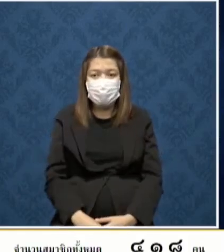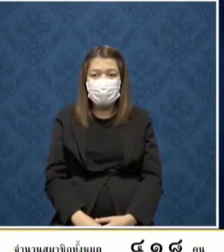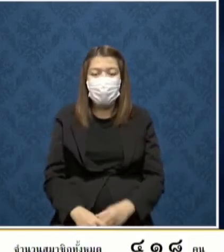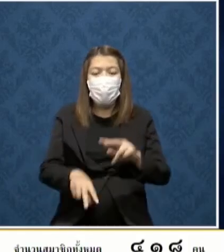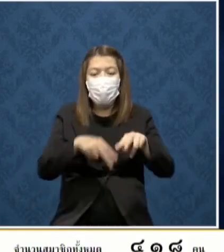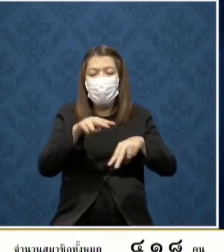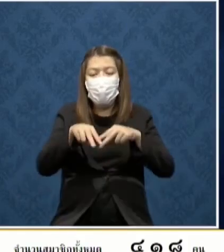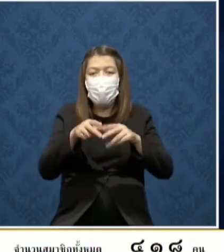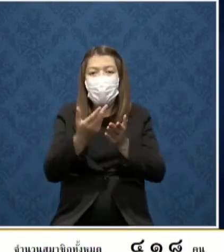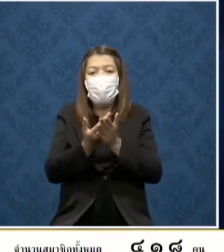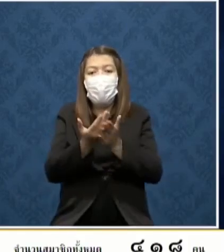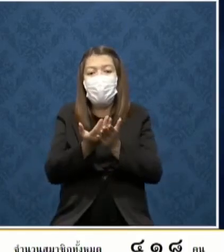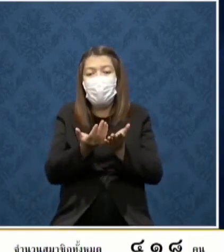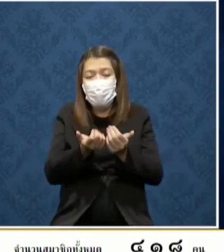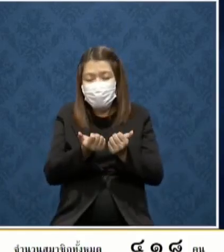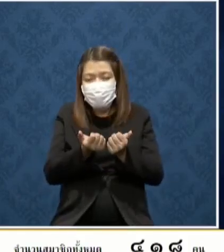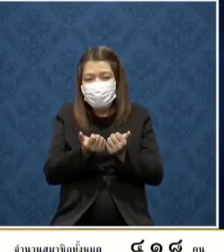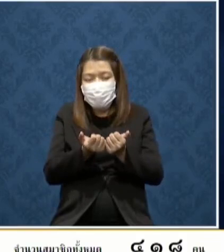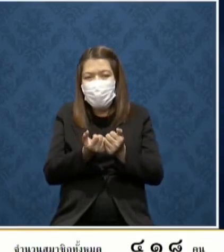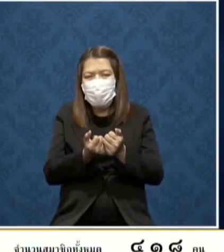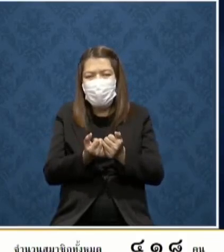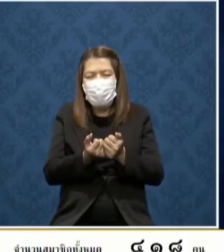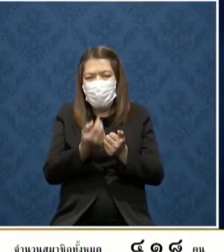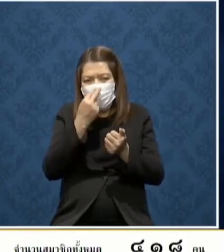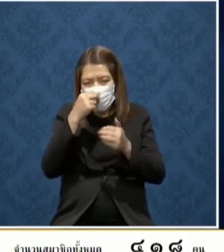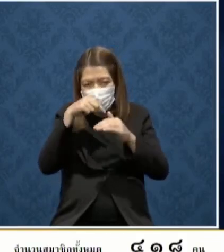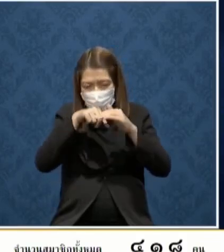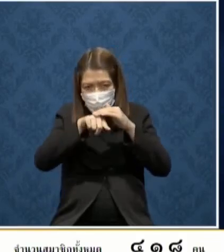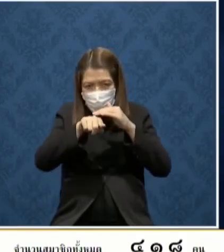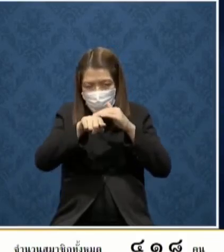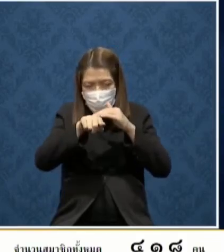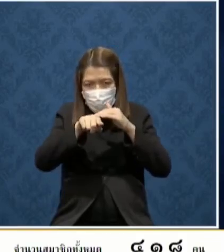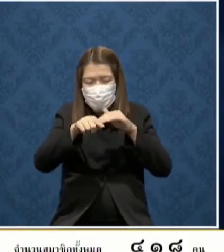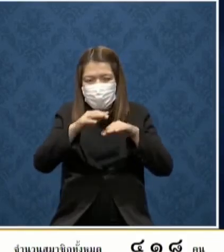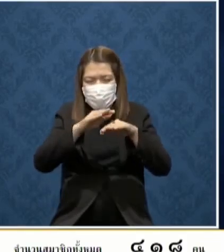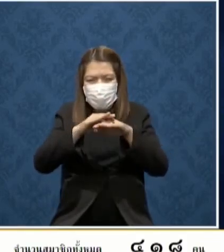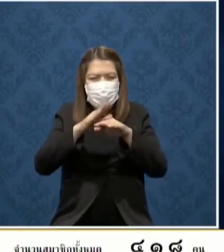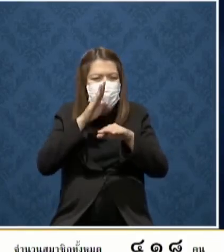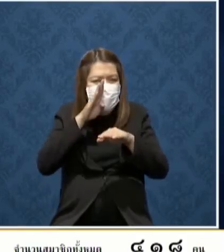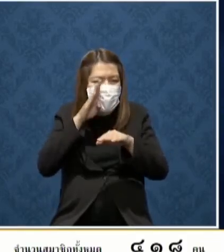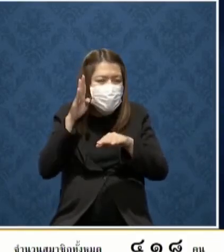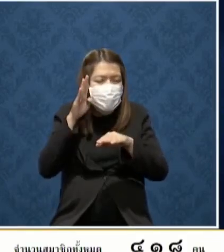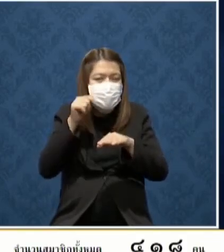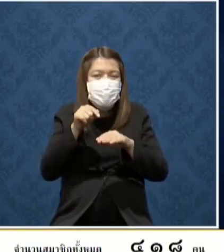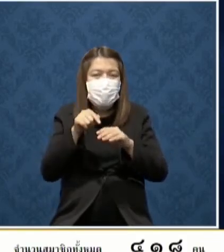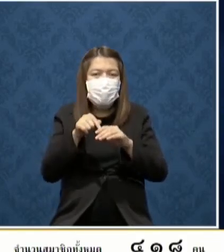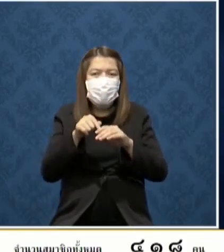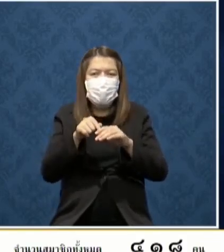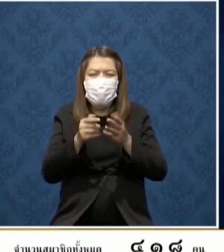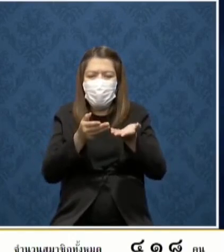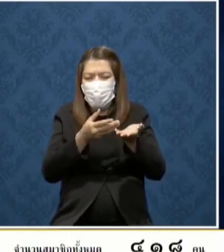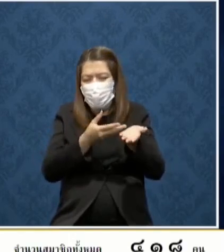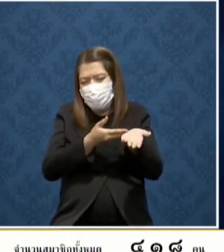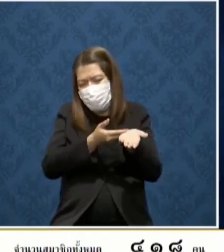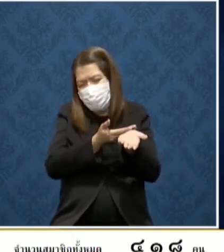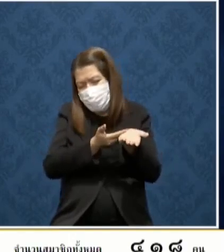รับครัตามภาพกจะภพวา้ด้านในของมันเนี่ยที่มันครจะเรียบเนียนมนจะต้องไปสีกบตวเป